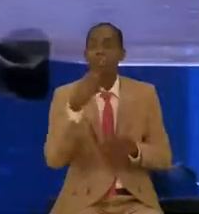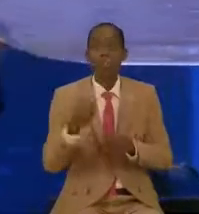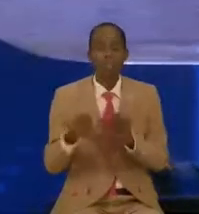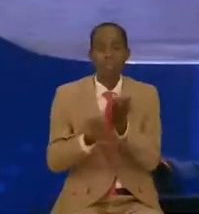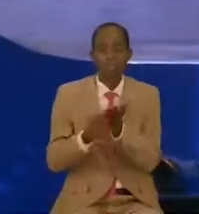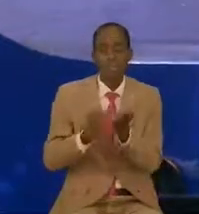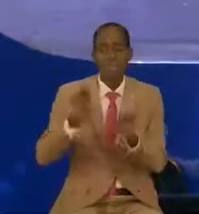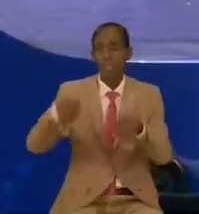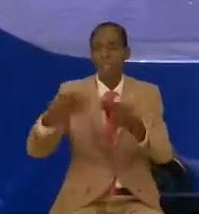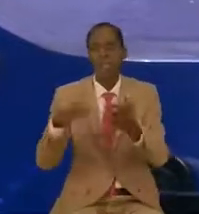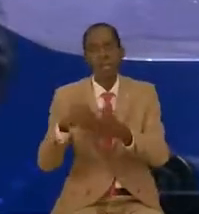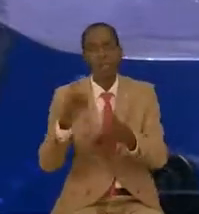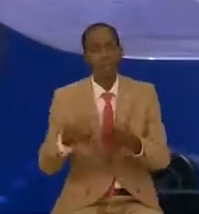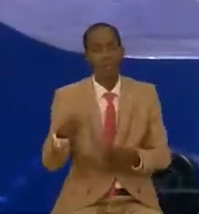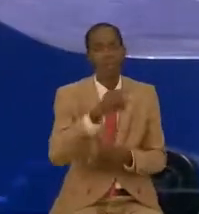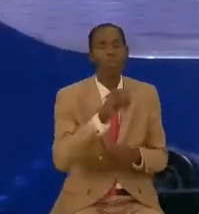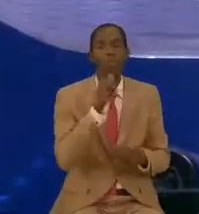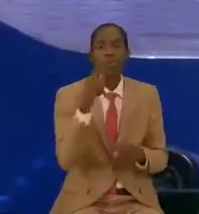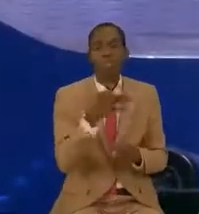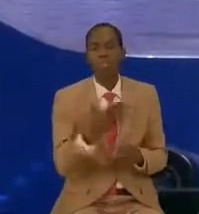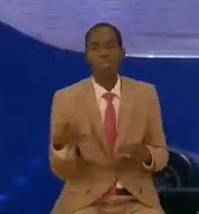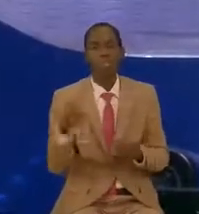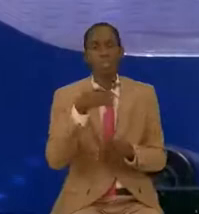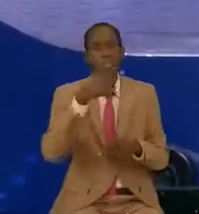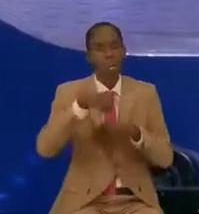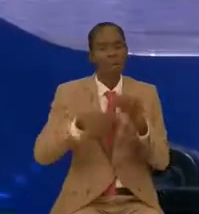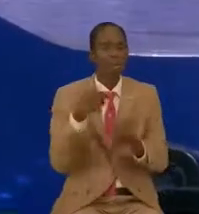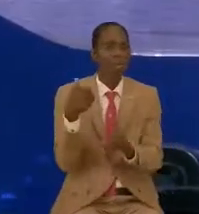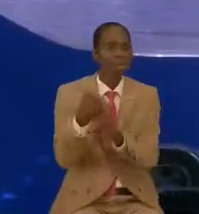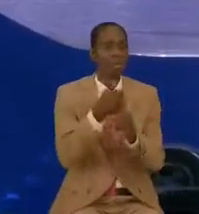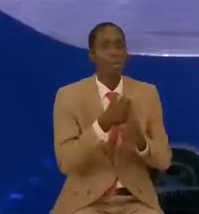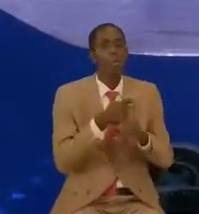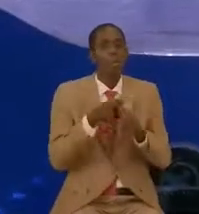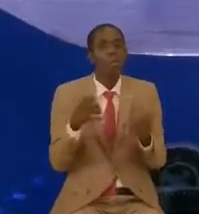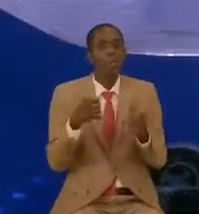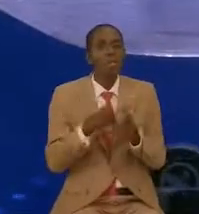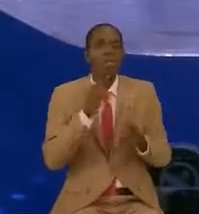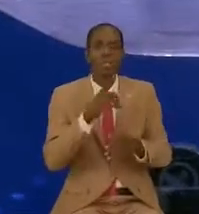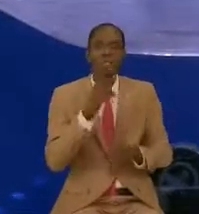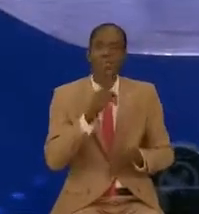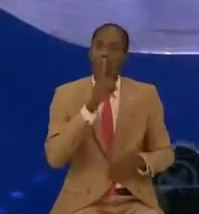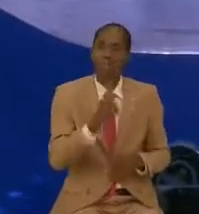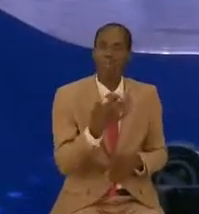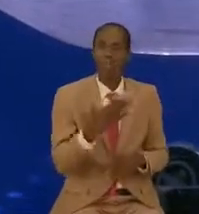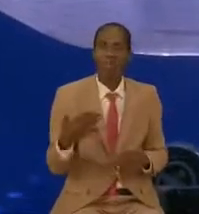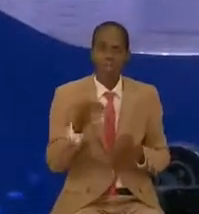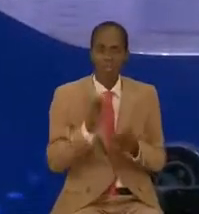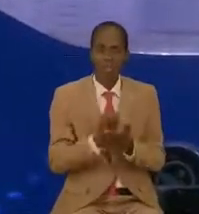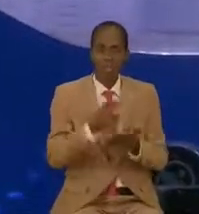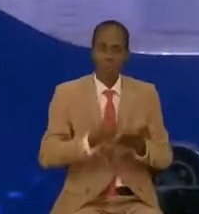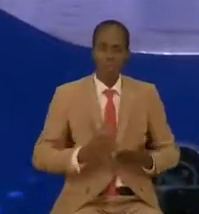Ce n'est pas les cartes qu'ils donnent. Ce n'est pas ce qu'ils disent d'eux-mêmes. Mais c'est leur